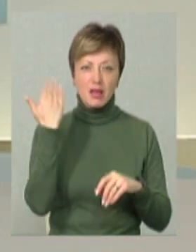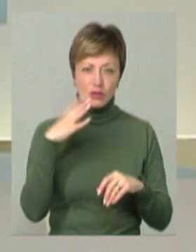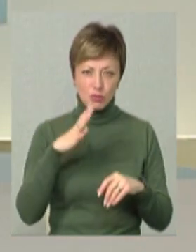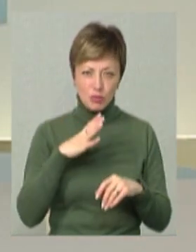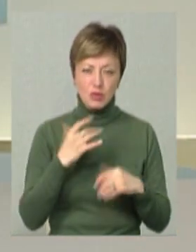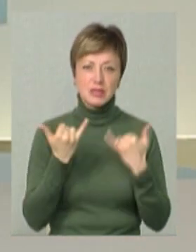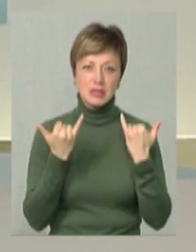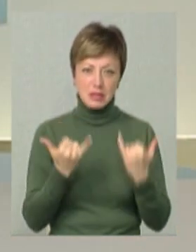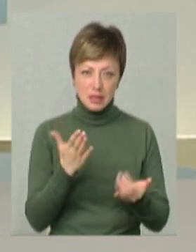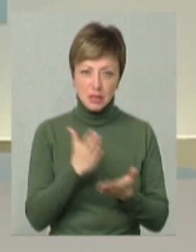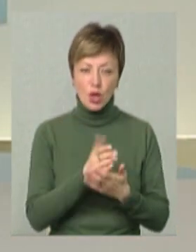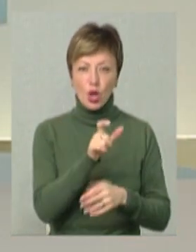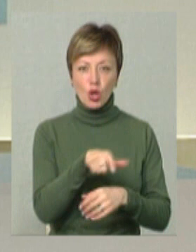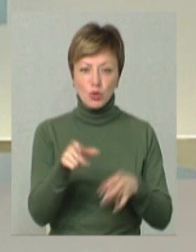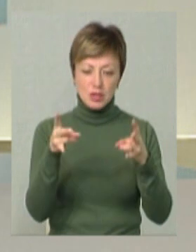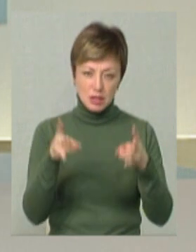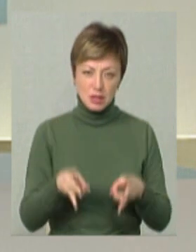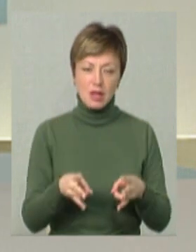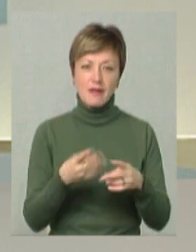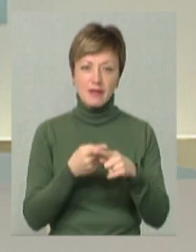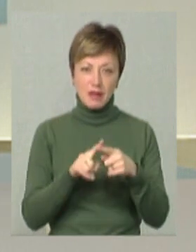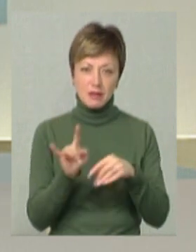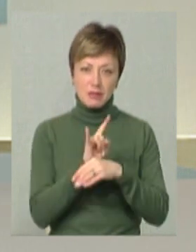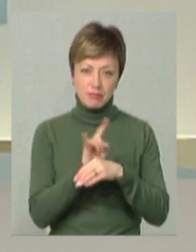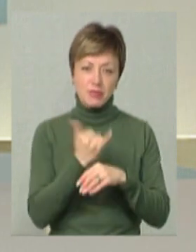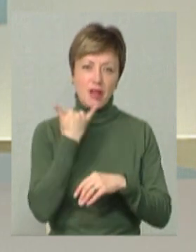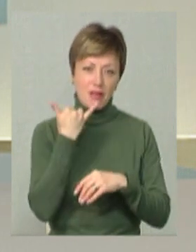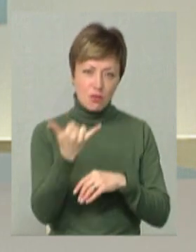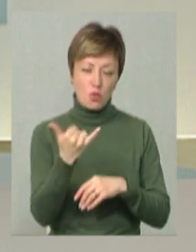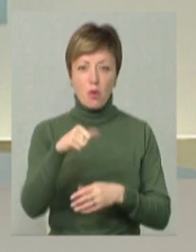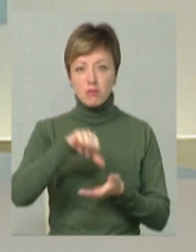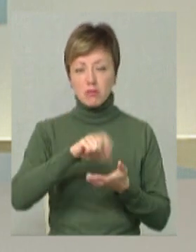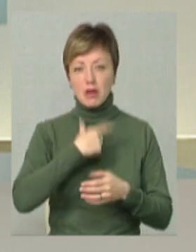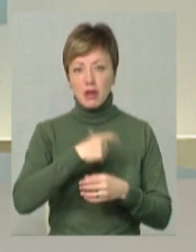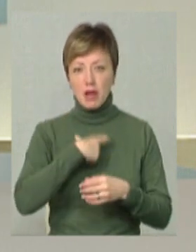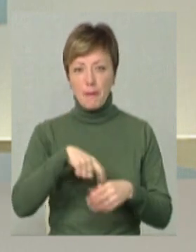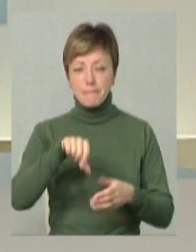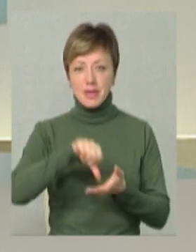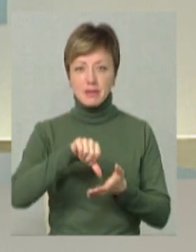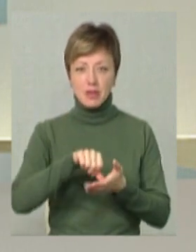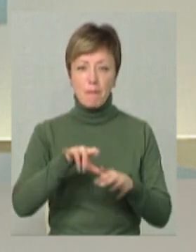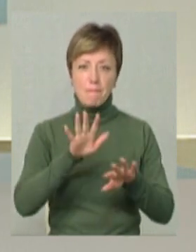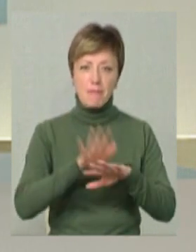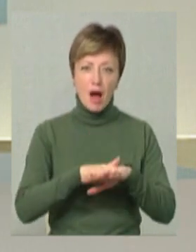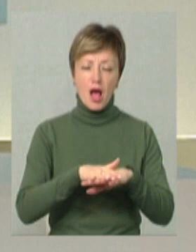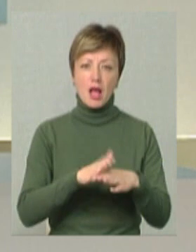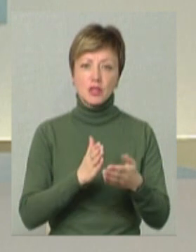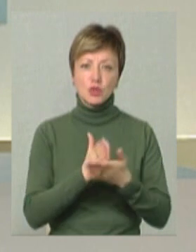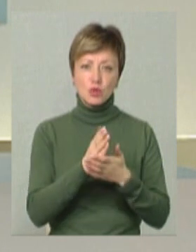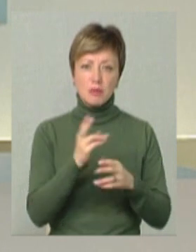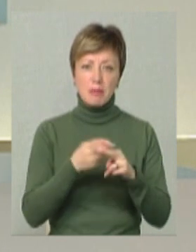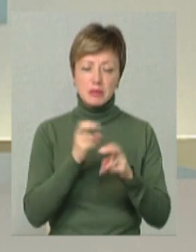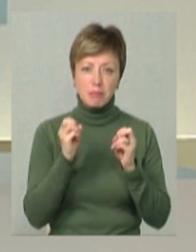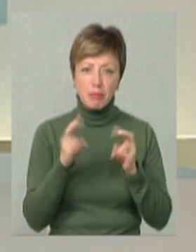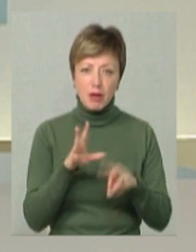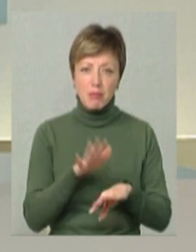раніше, і зараз люди страждають від тих шахраїв, які телефонують, представляються представниками банків. Служба безпеки